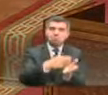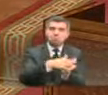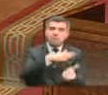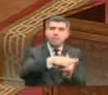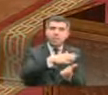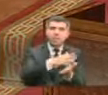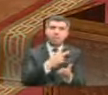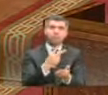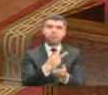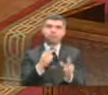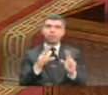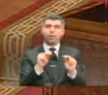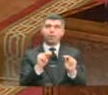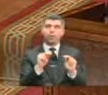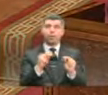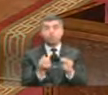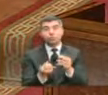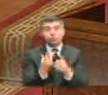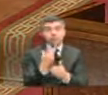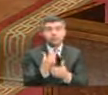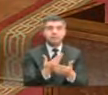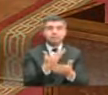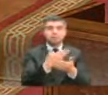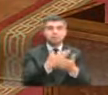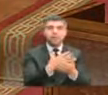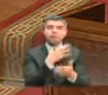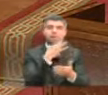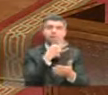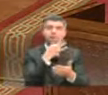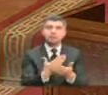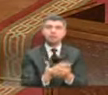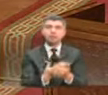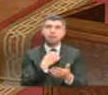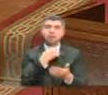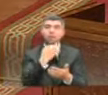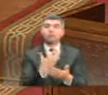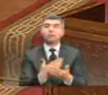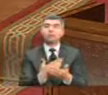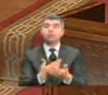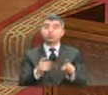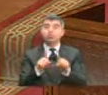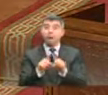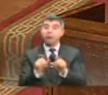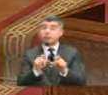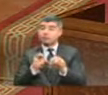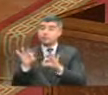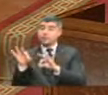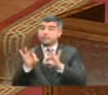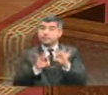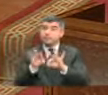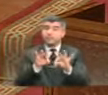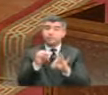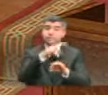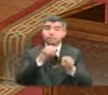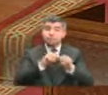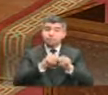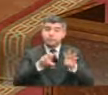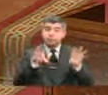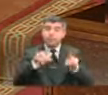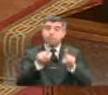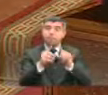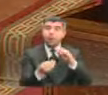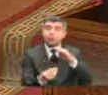العمومية. والمحور الثالث تضمن الحكمة، وهكذا تم وضع الاستراتيجية الوطنية لمحاربة